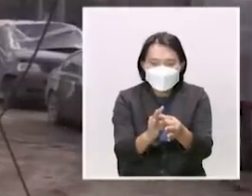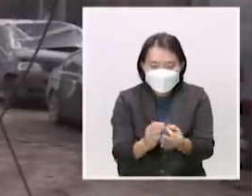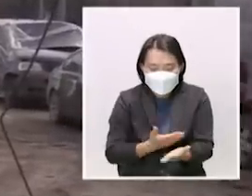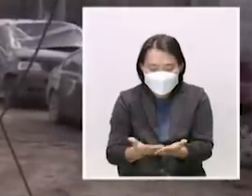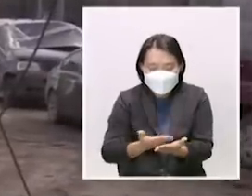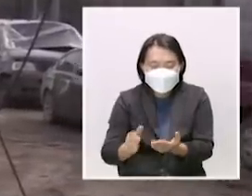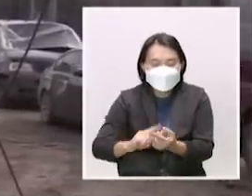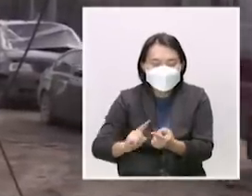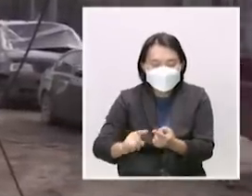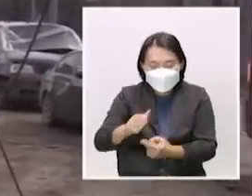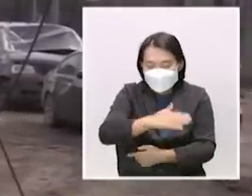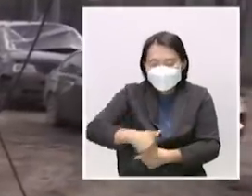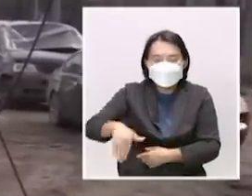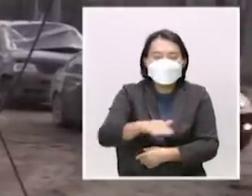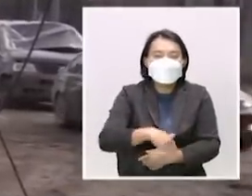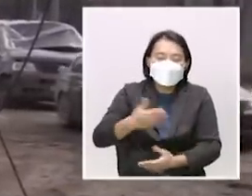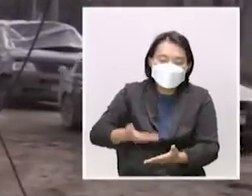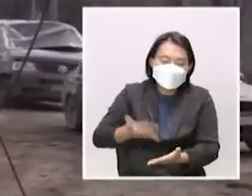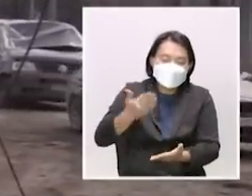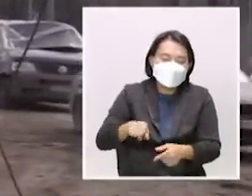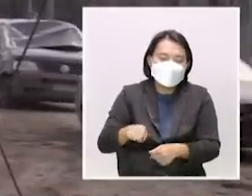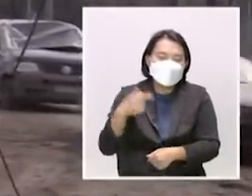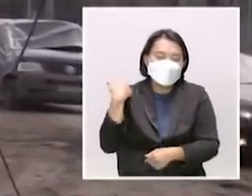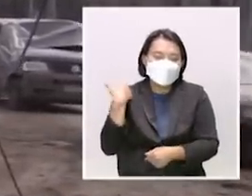ิก็พร้งขึ